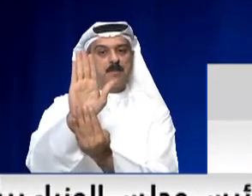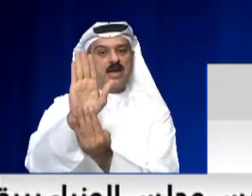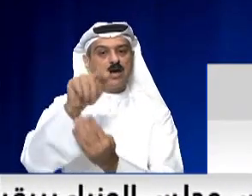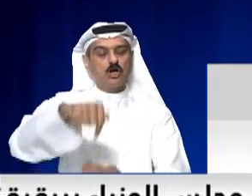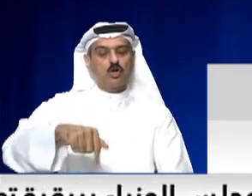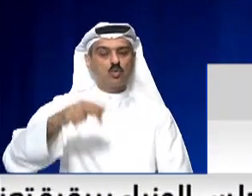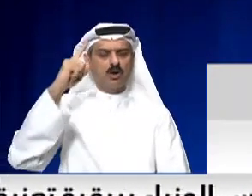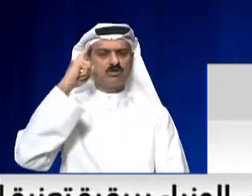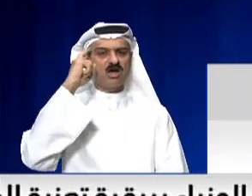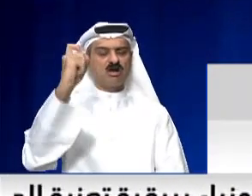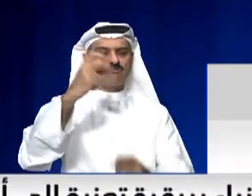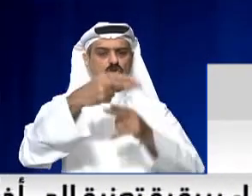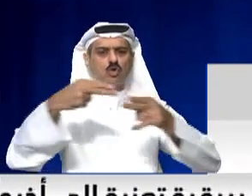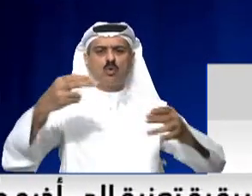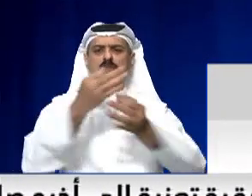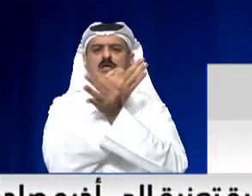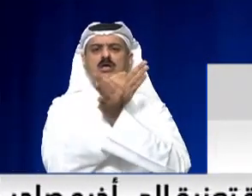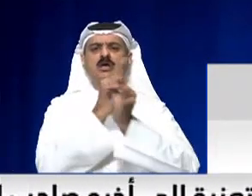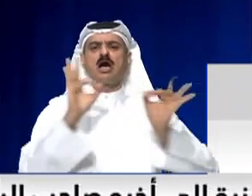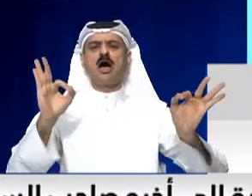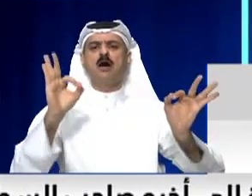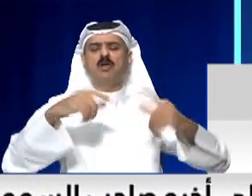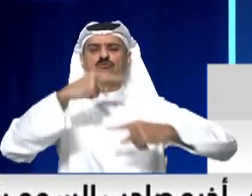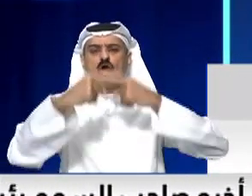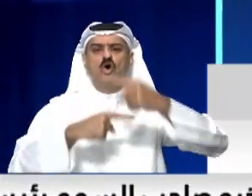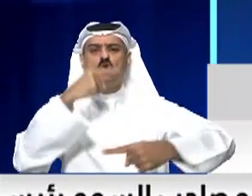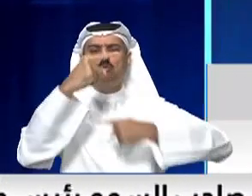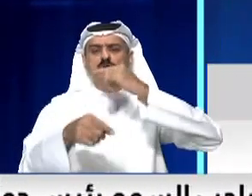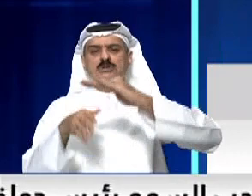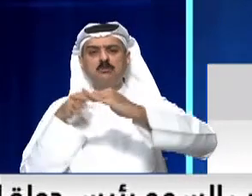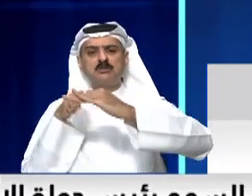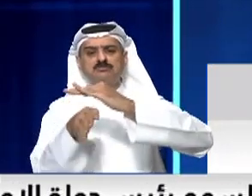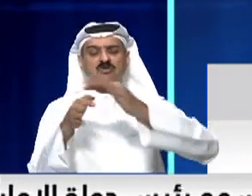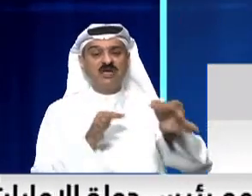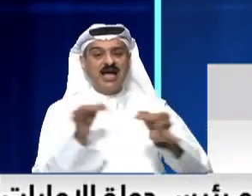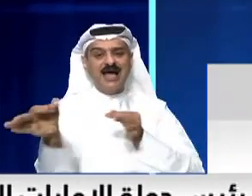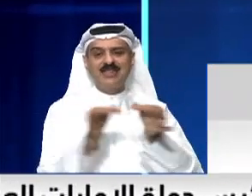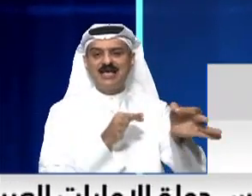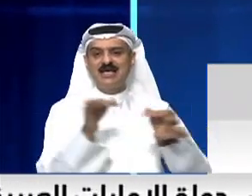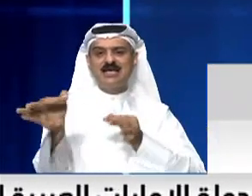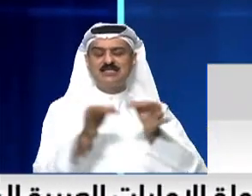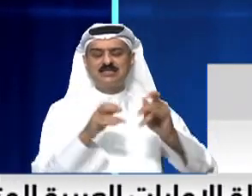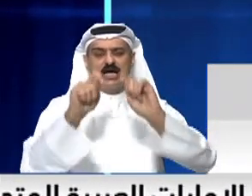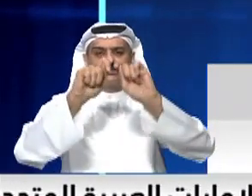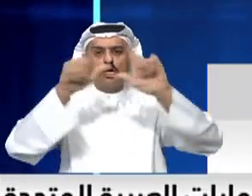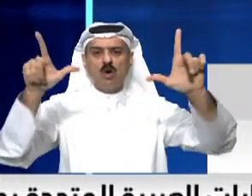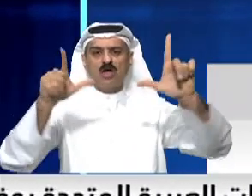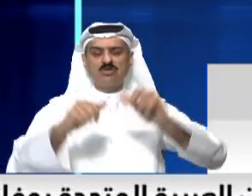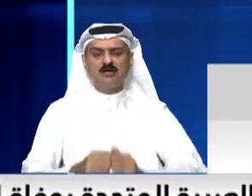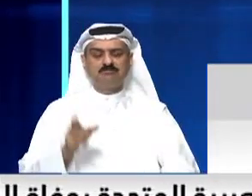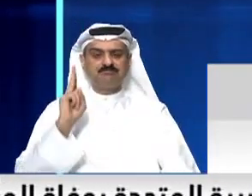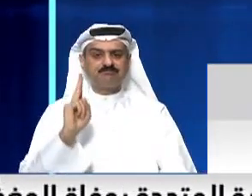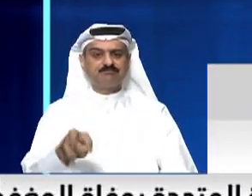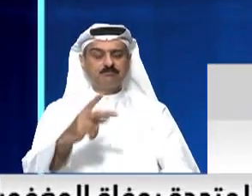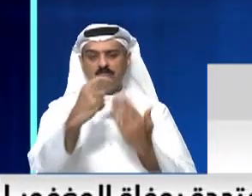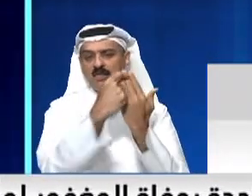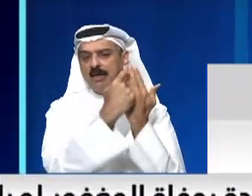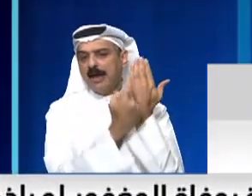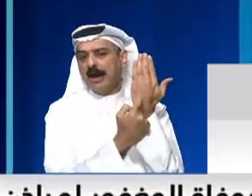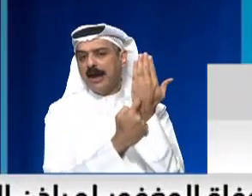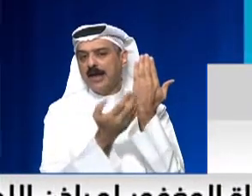رفض دوله الكويت التامه من مغبه الاستمرار في هذه السياسات التصعيديه والممارسات غير القانونيه